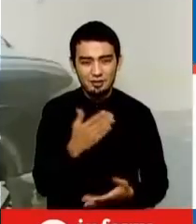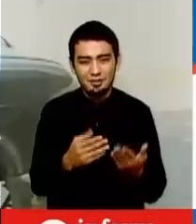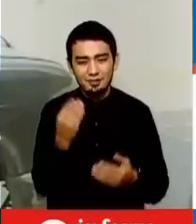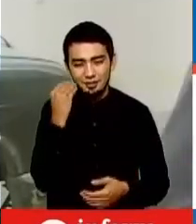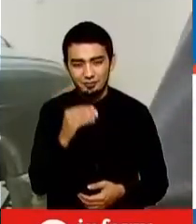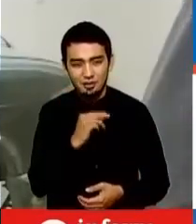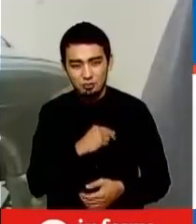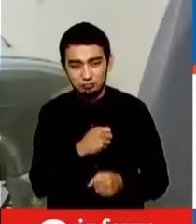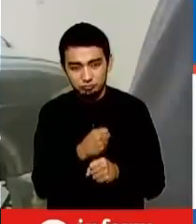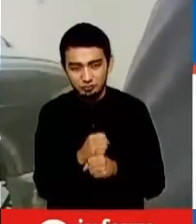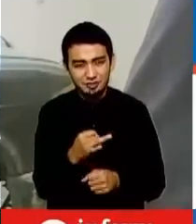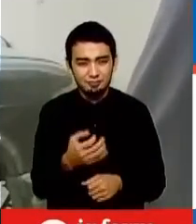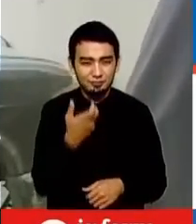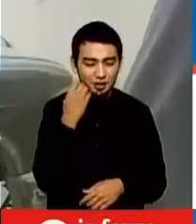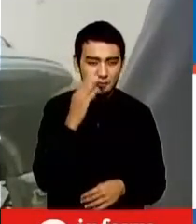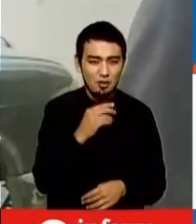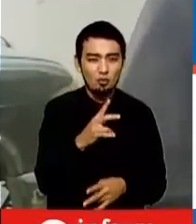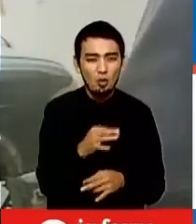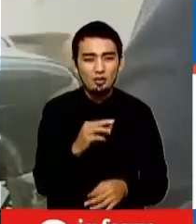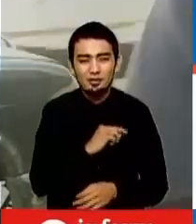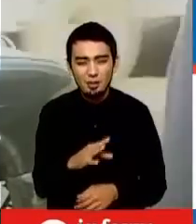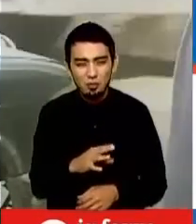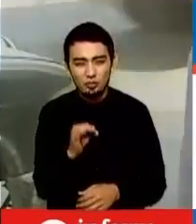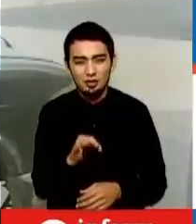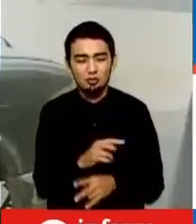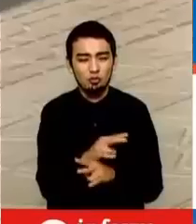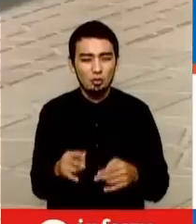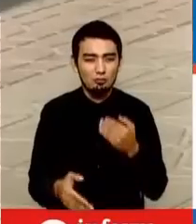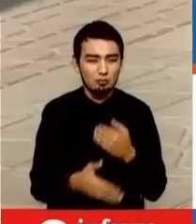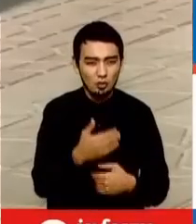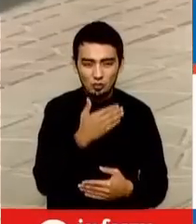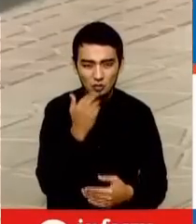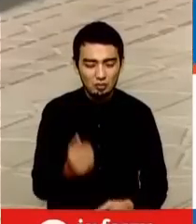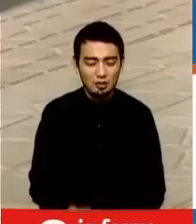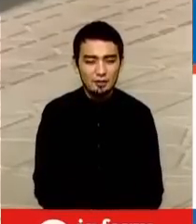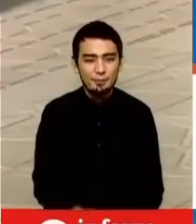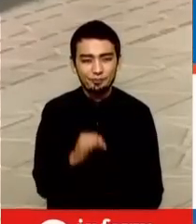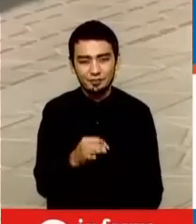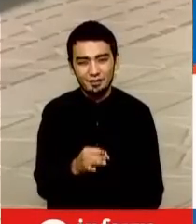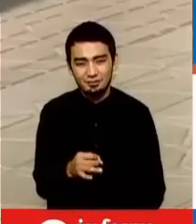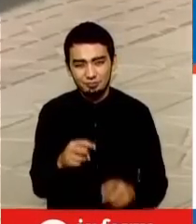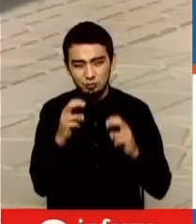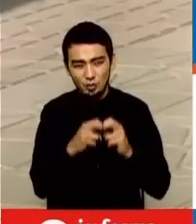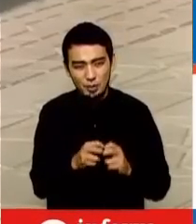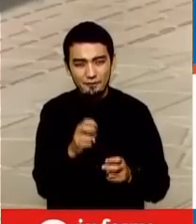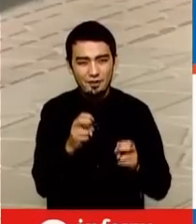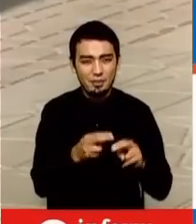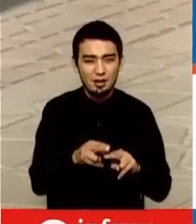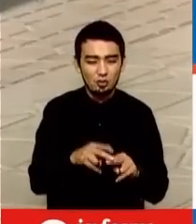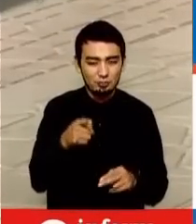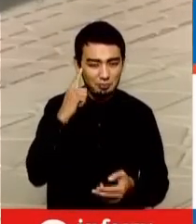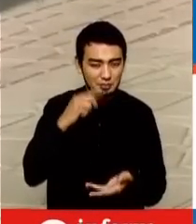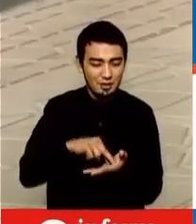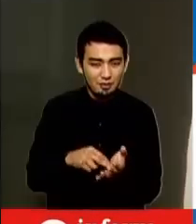свою работу делать. Тогда, возможно, что-то будет. Но не работают, не привлекают должника к ответственности. По Поэтому юристы советуют проверять фирмы, с которыми вы